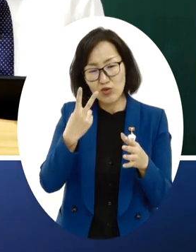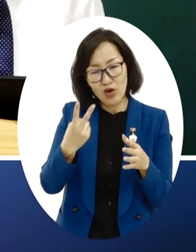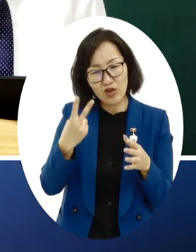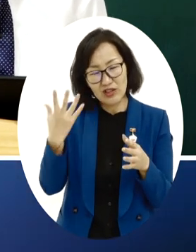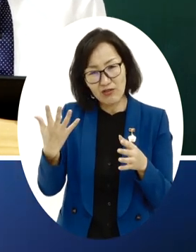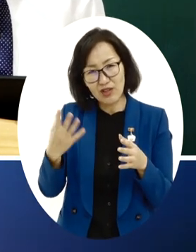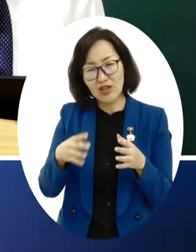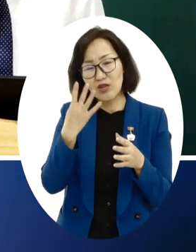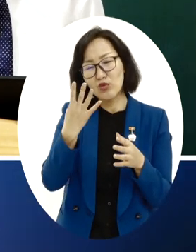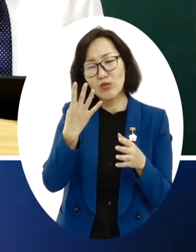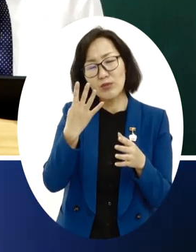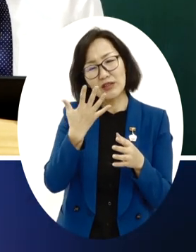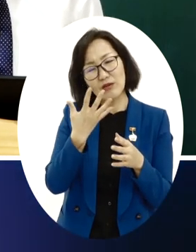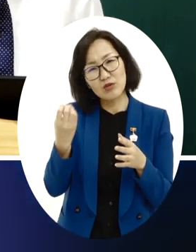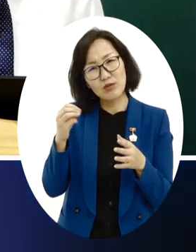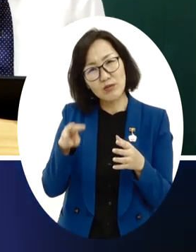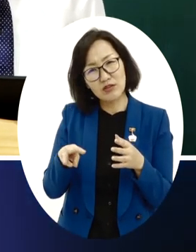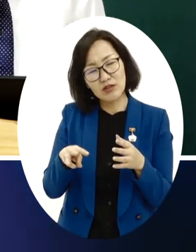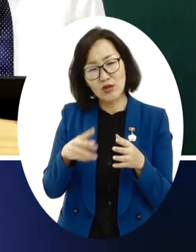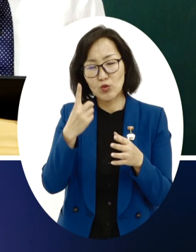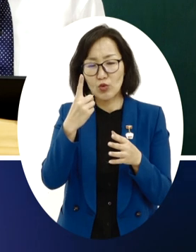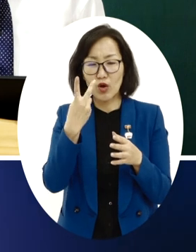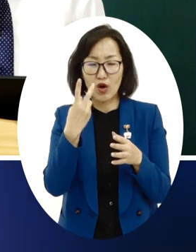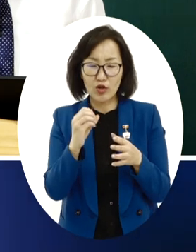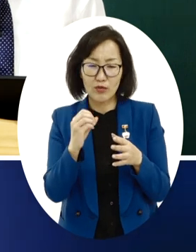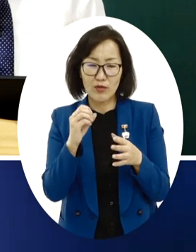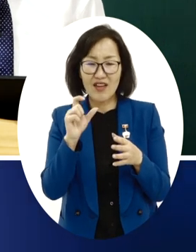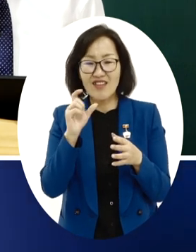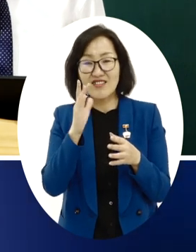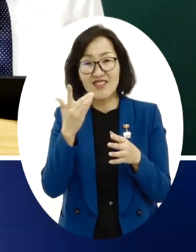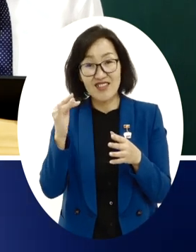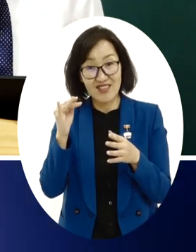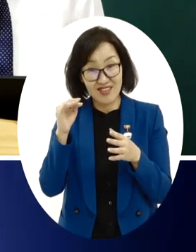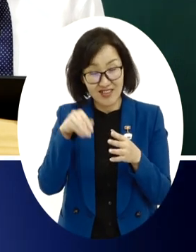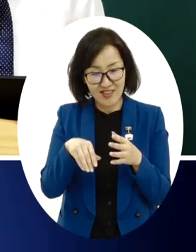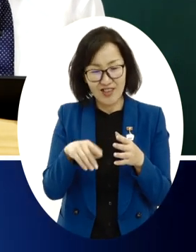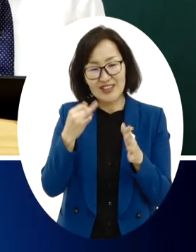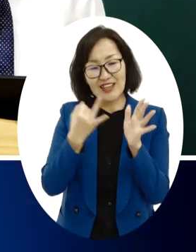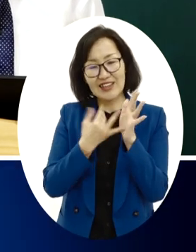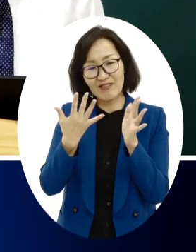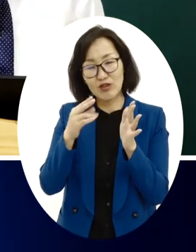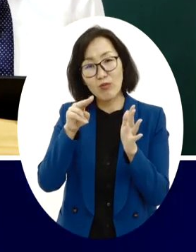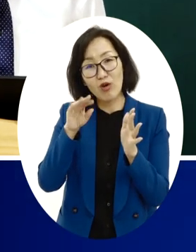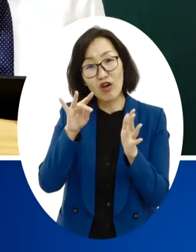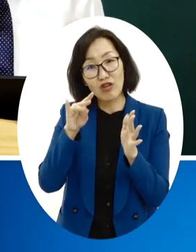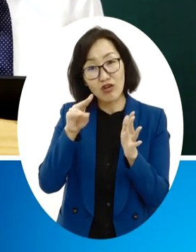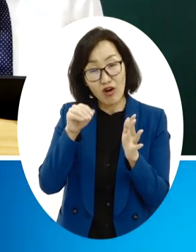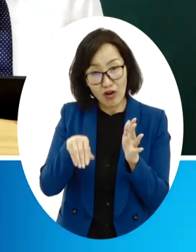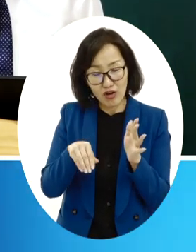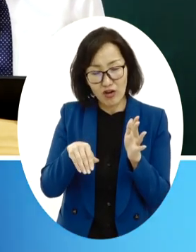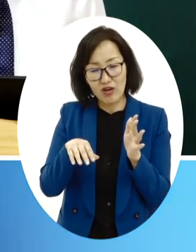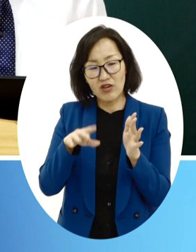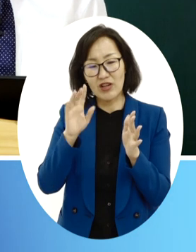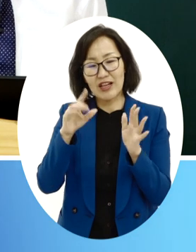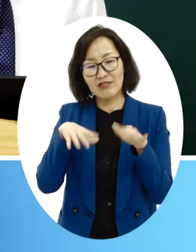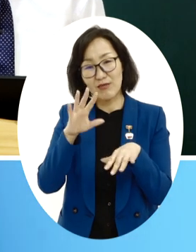арьс, 4500 метр олс, 120 квадрат метр эсгий, 72 квадрат метр порлон, 13 куб